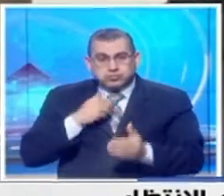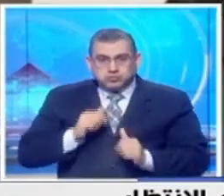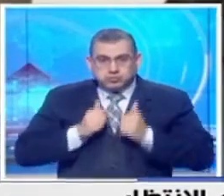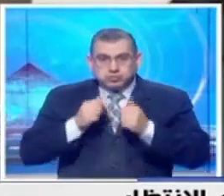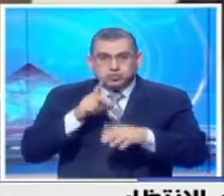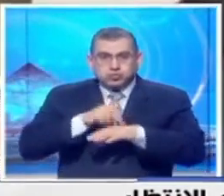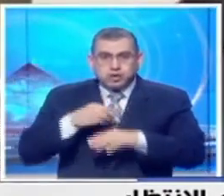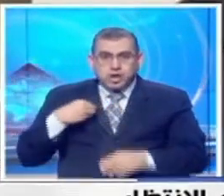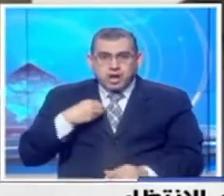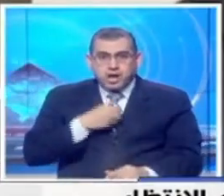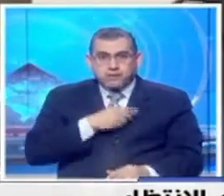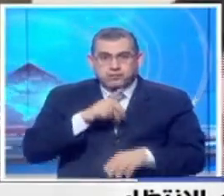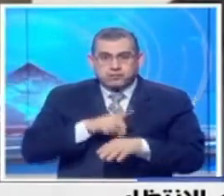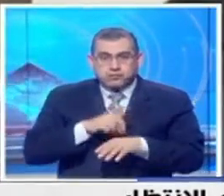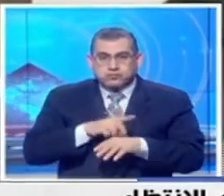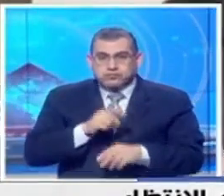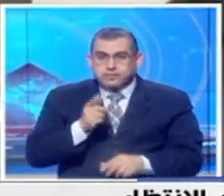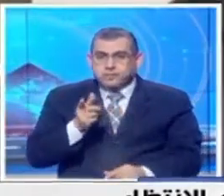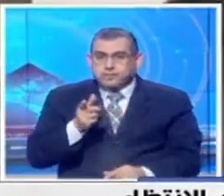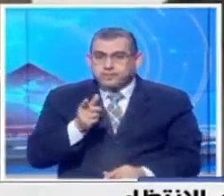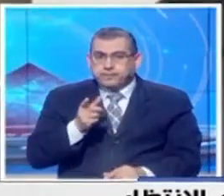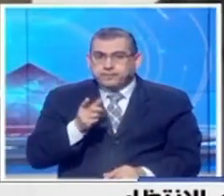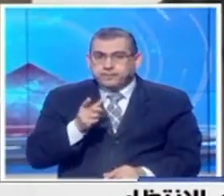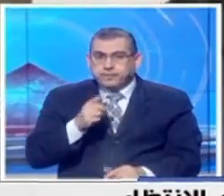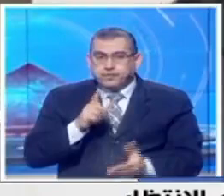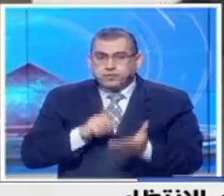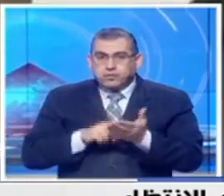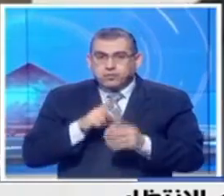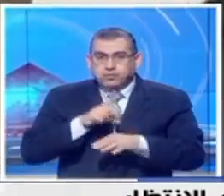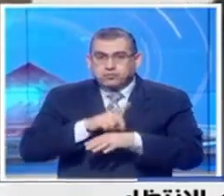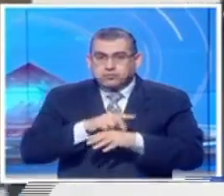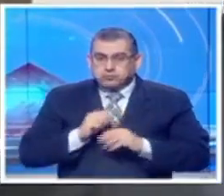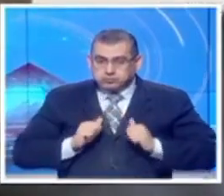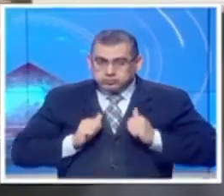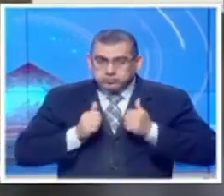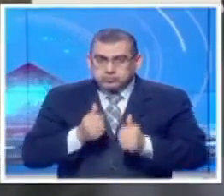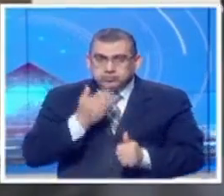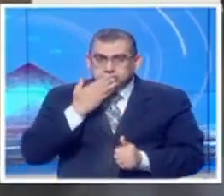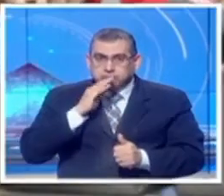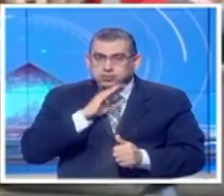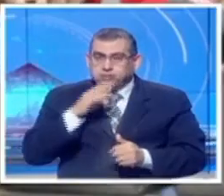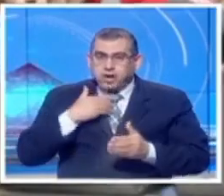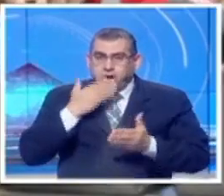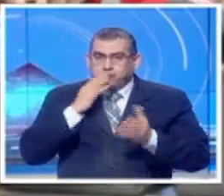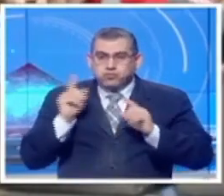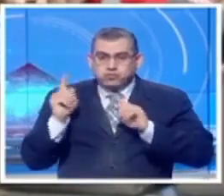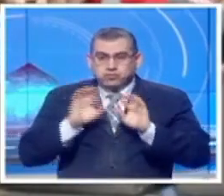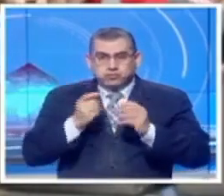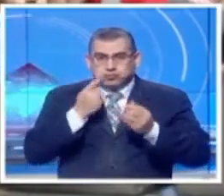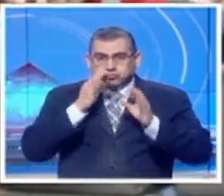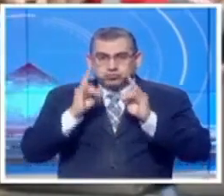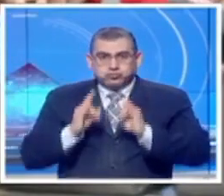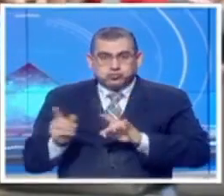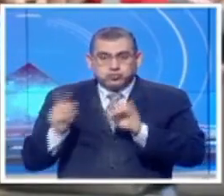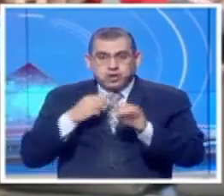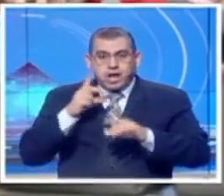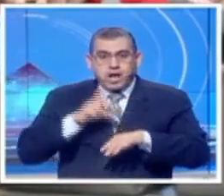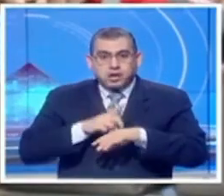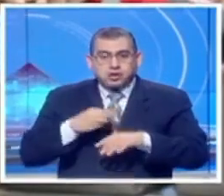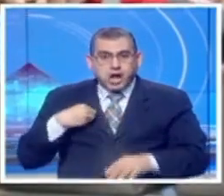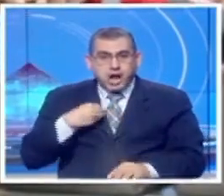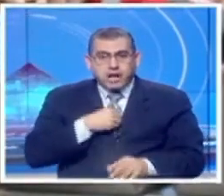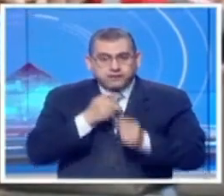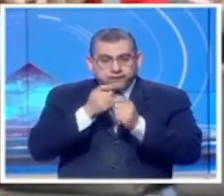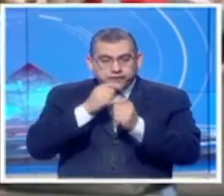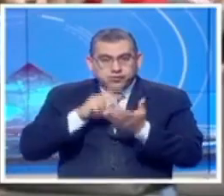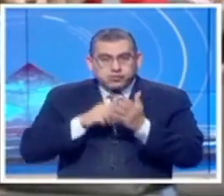البريسكربشن الاخرانيه اللي هو اخر علاج وقائي خدته من هنا الحمد لله ما حصلش اي حاجه. العمل على توفير الخدمات التشخيصيه